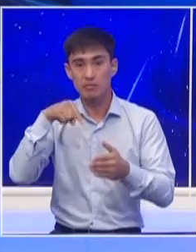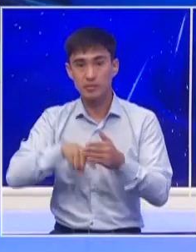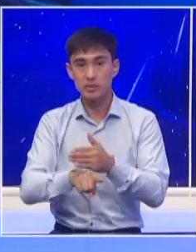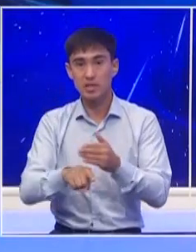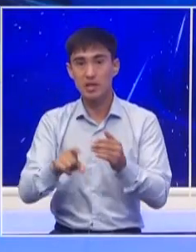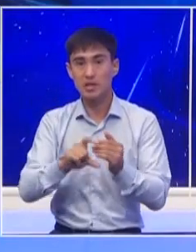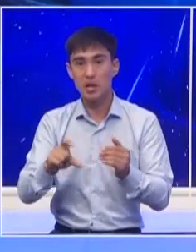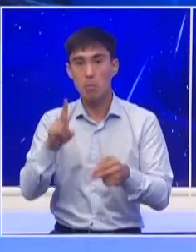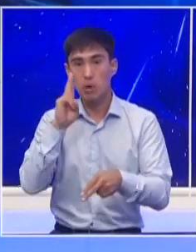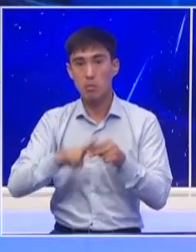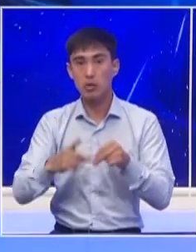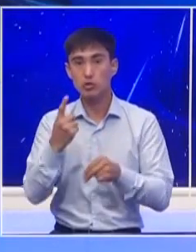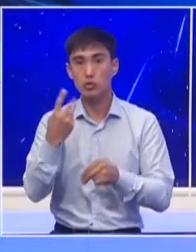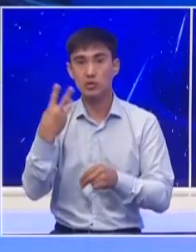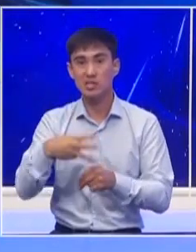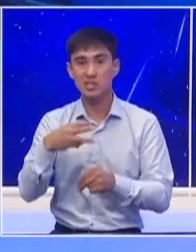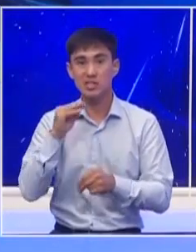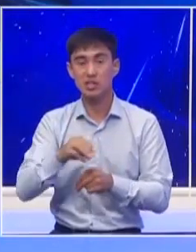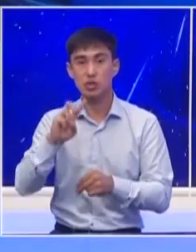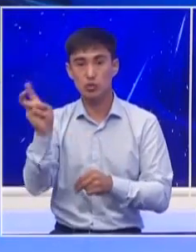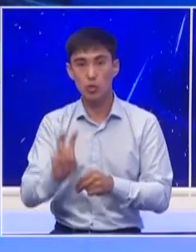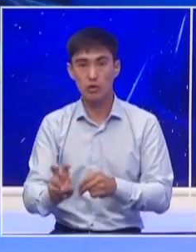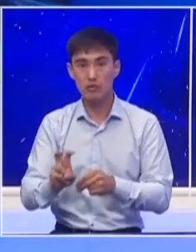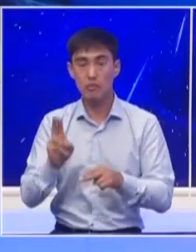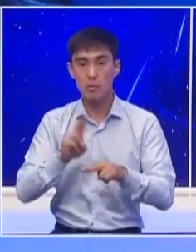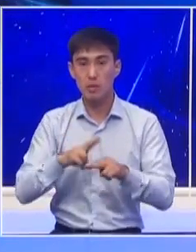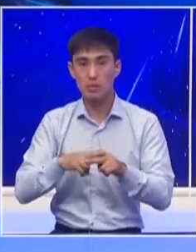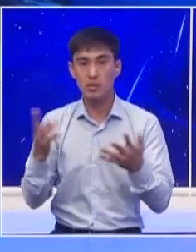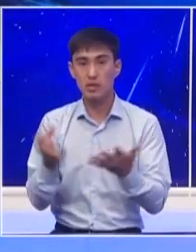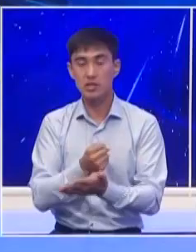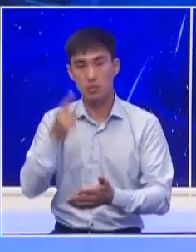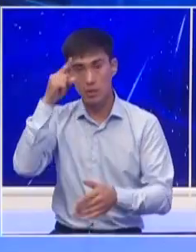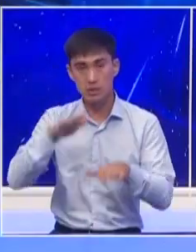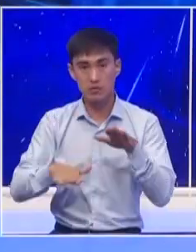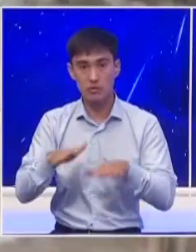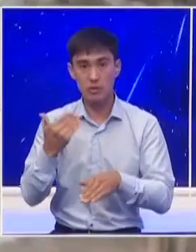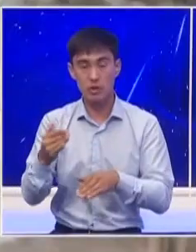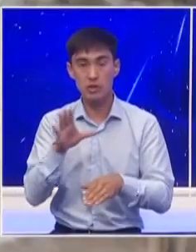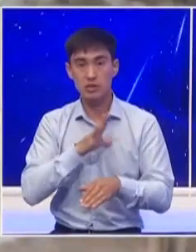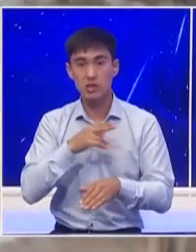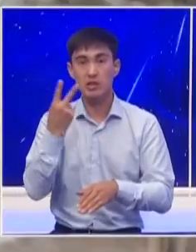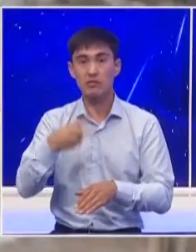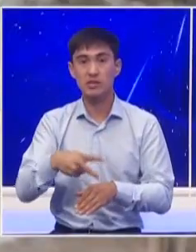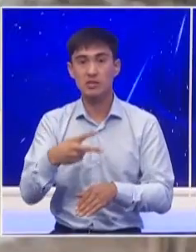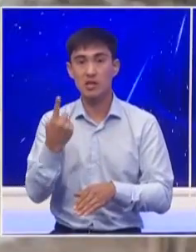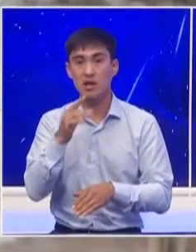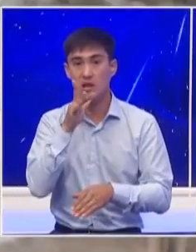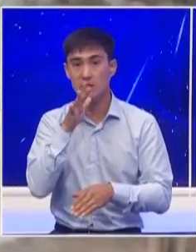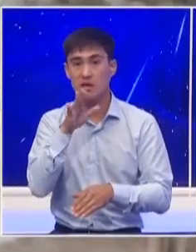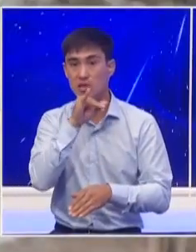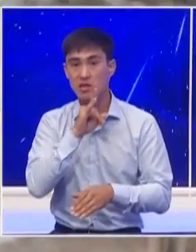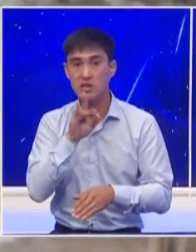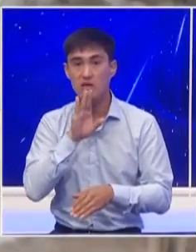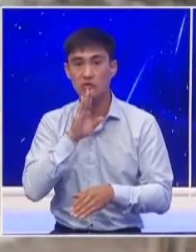около 130 тысяч долларов. Сотрудники криминальной полиции нашли подозреваемую. Ее оказалась 21-летняя